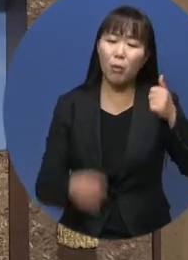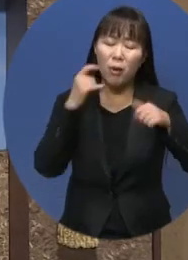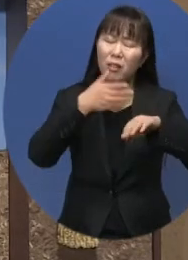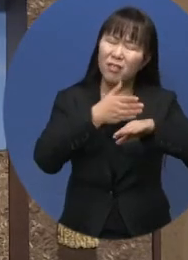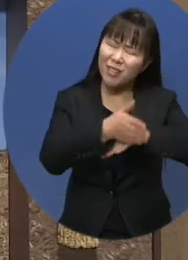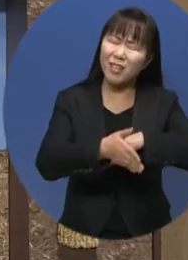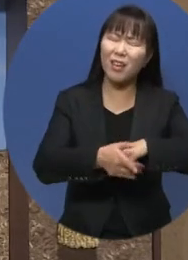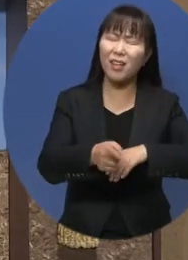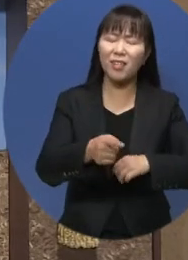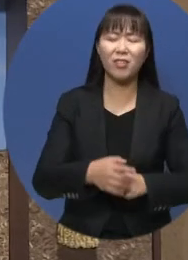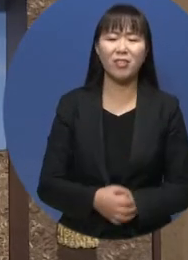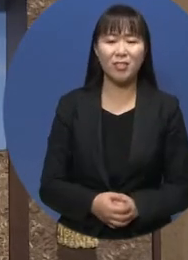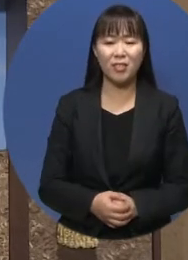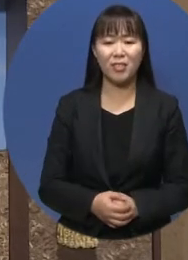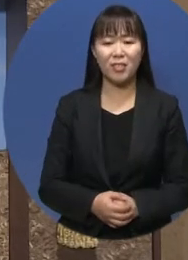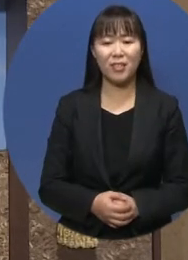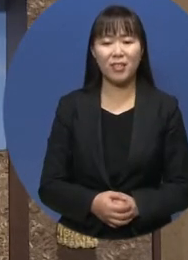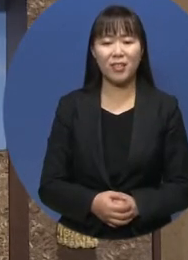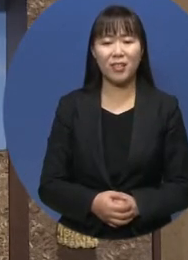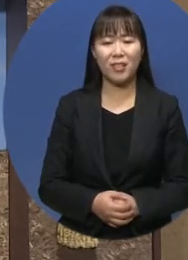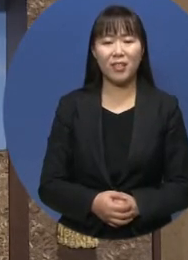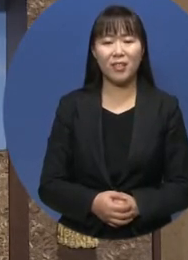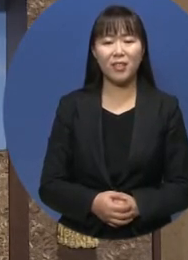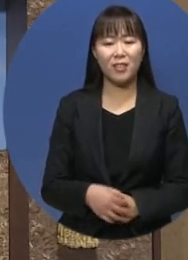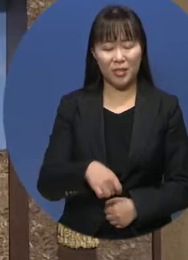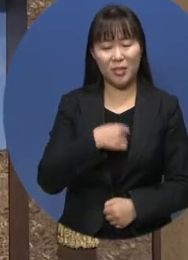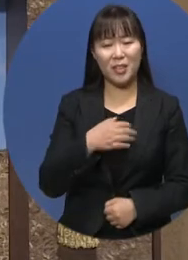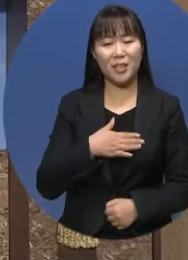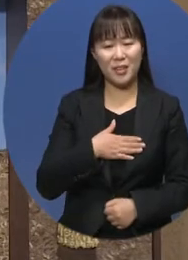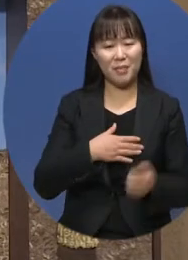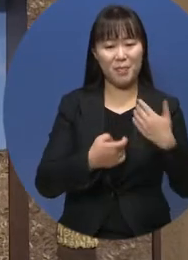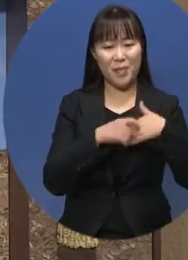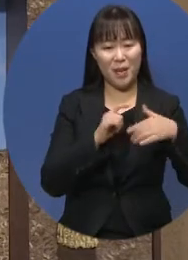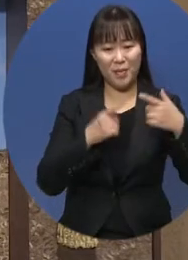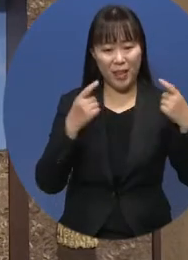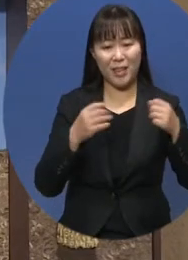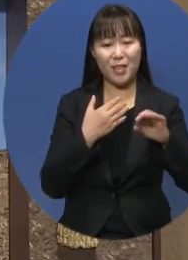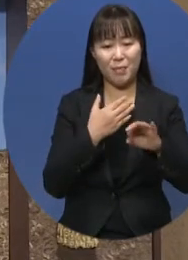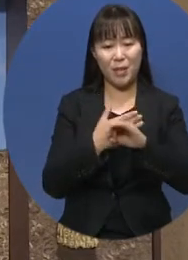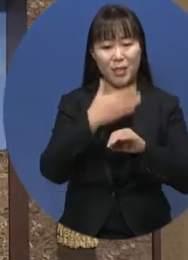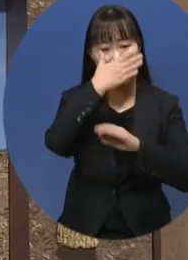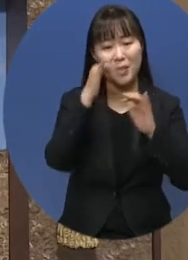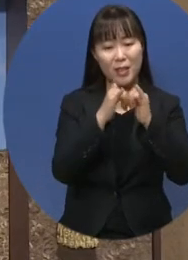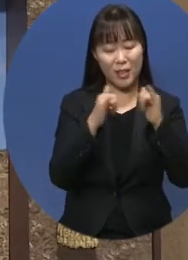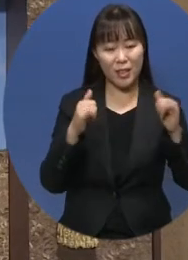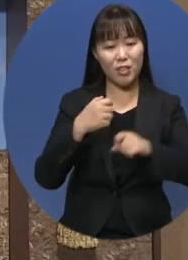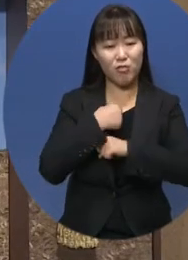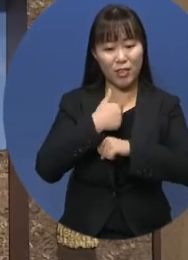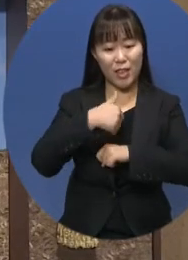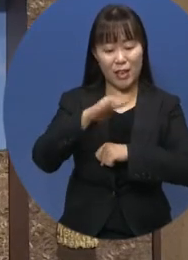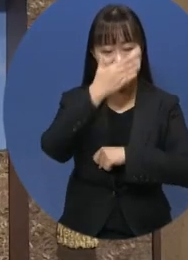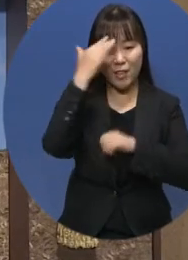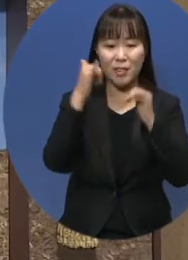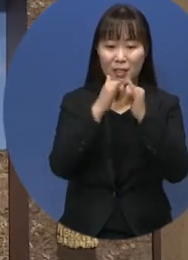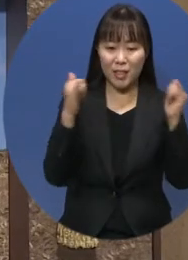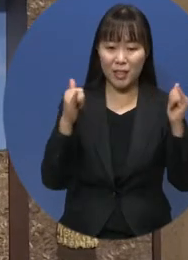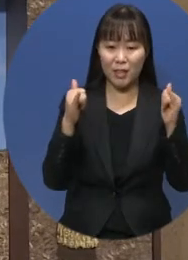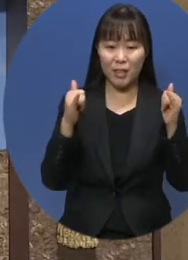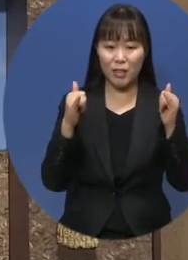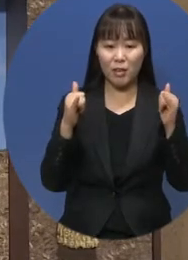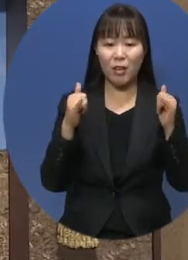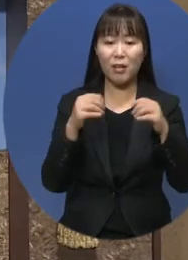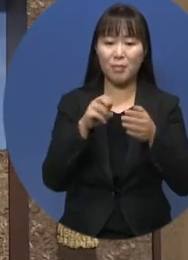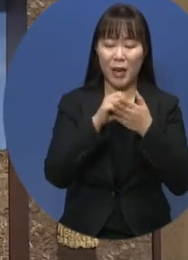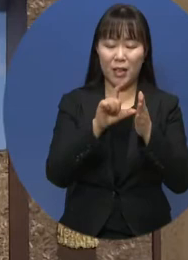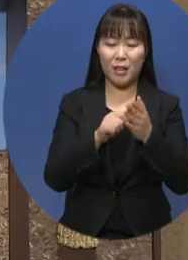있겠어 그래서 제가 에 어 마음 같아서는 어우 우리 청년들 군대란 청년들이 이뤄 할 때도